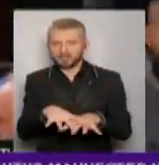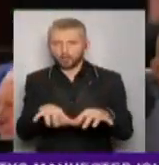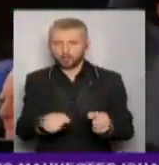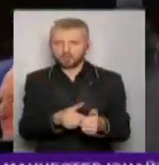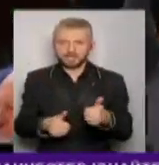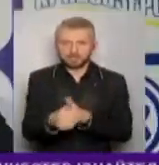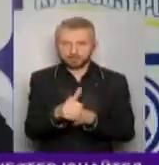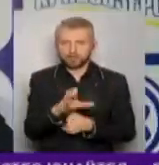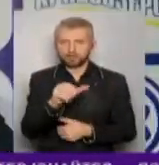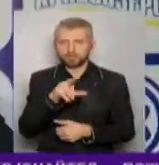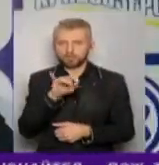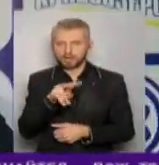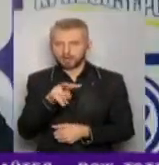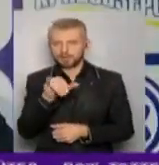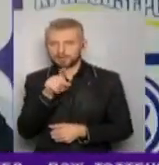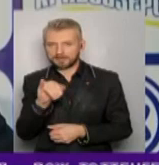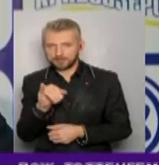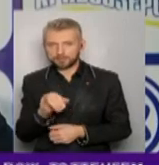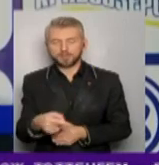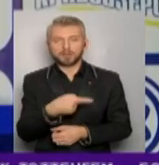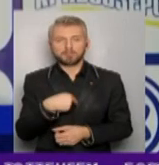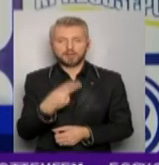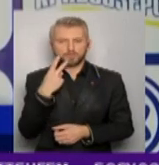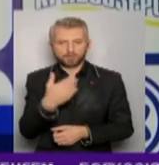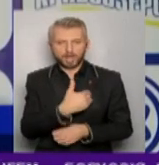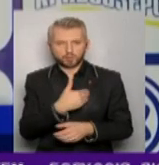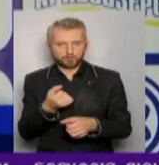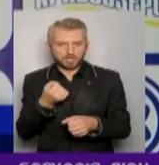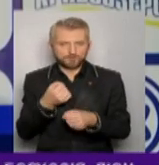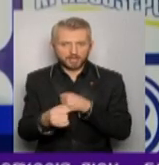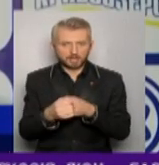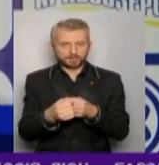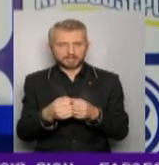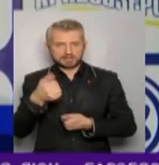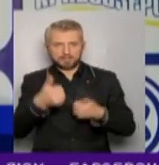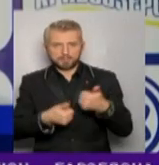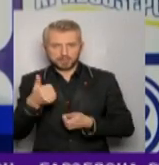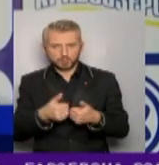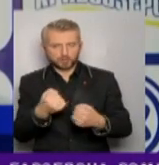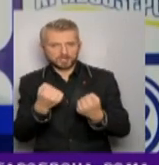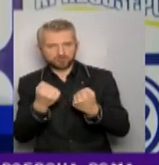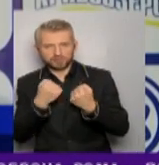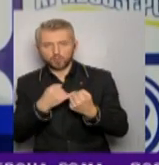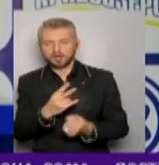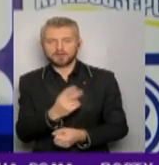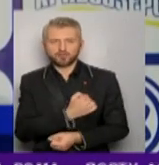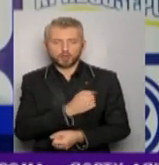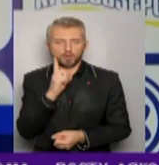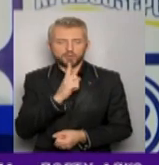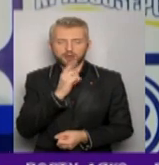суперлізі. Ми все время хотим нав'язувати сопернику в'язку защиту, і, к сожалению, поки ми не